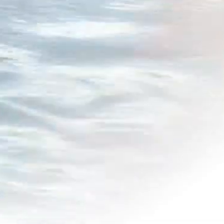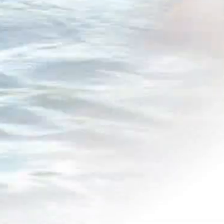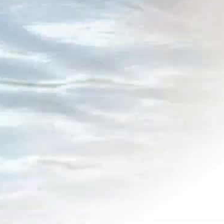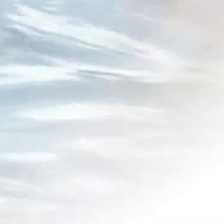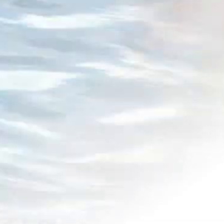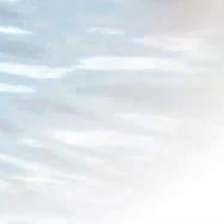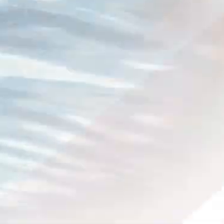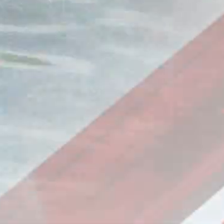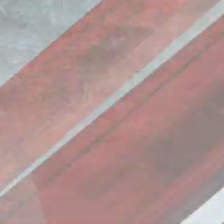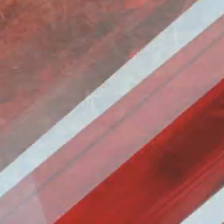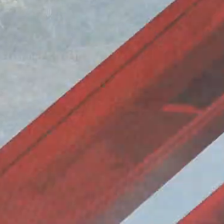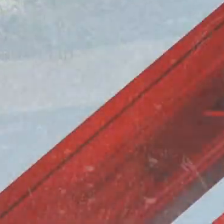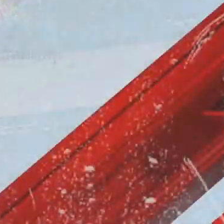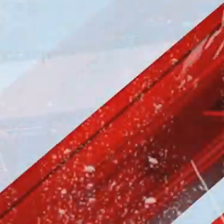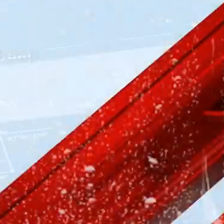28,1 градуса цяпла.